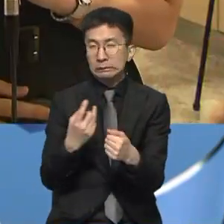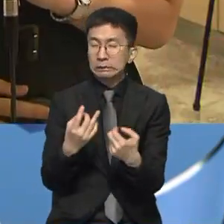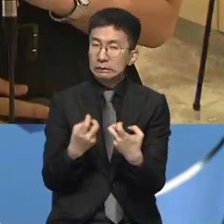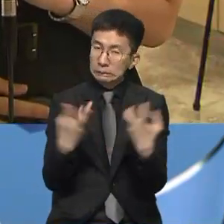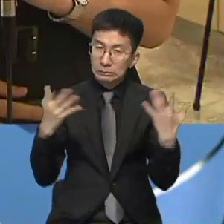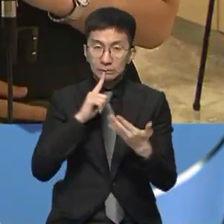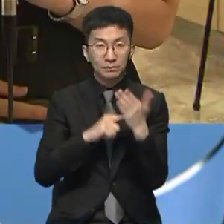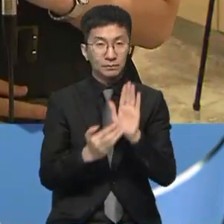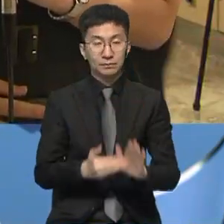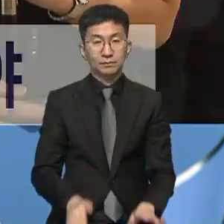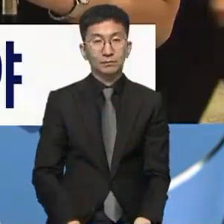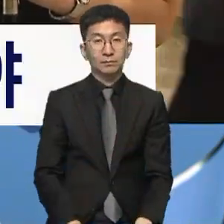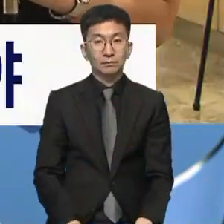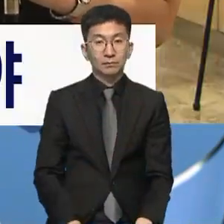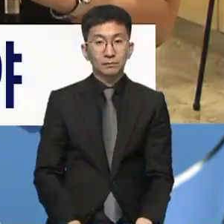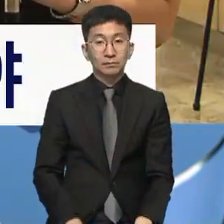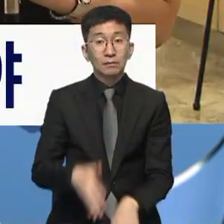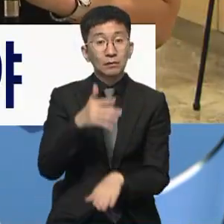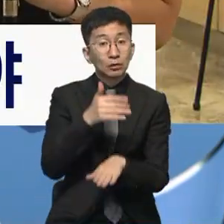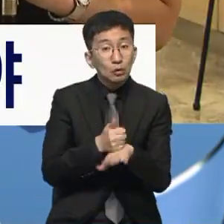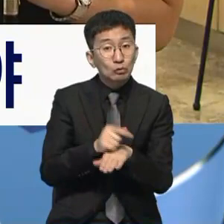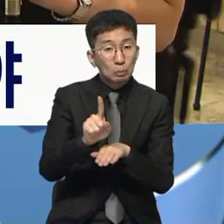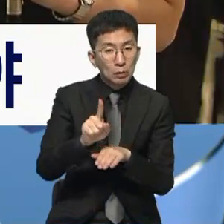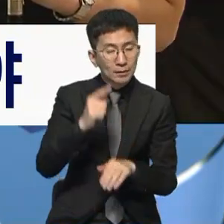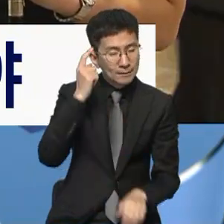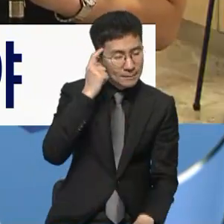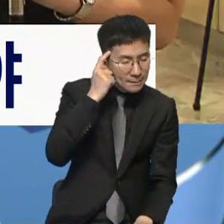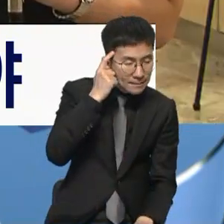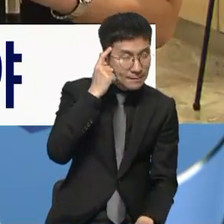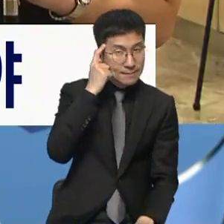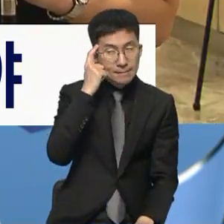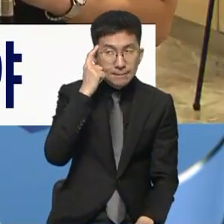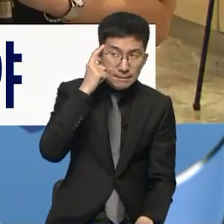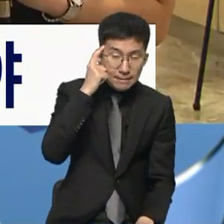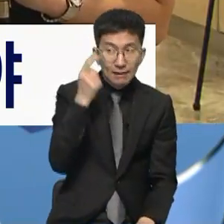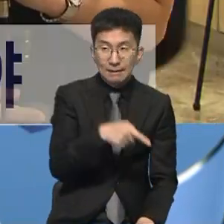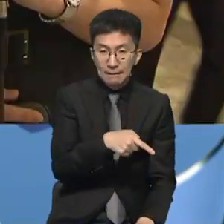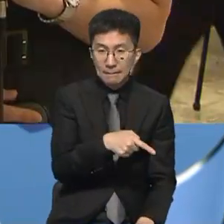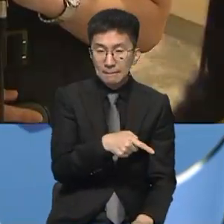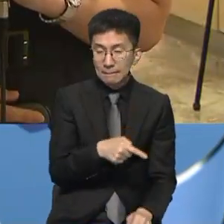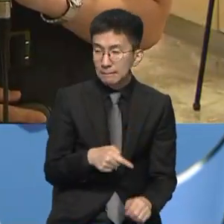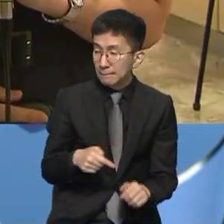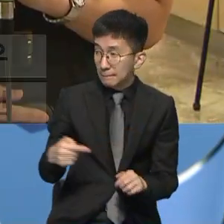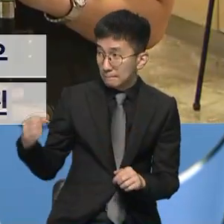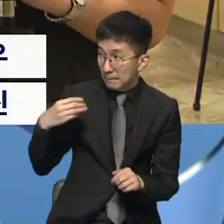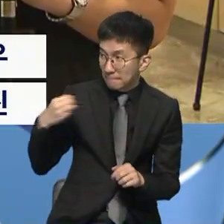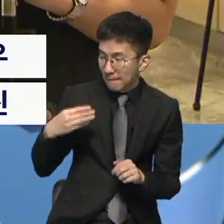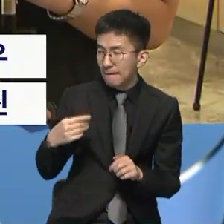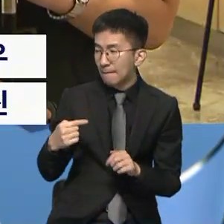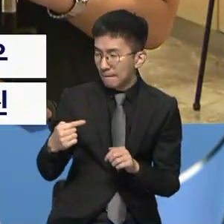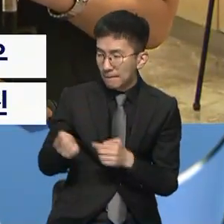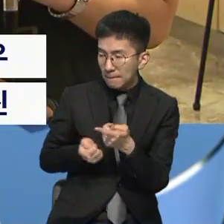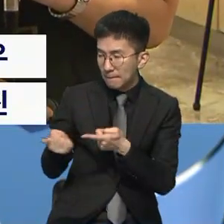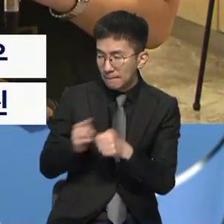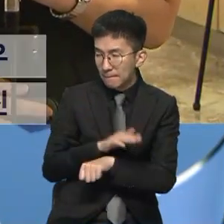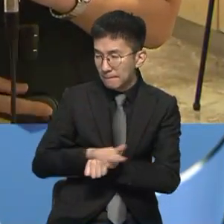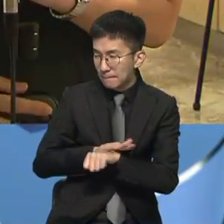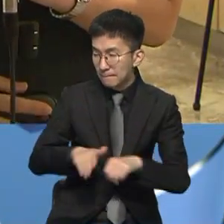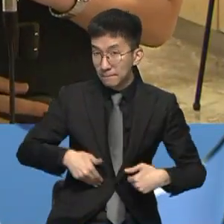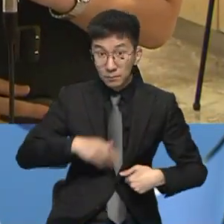진단합니다. 따라서 전략 대화 채널을 강화하고 정례화해서 보다 정교하게 대응하는 게 중요하다고 강조하고